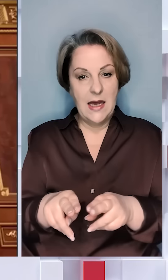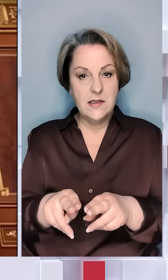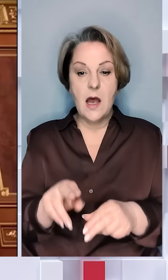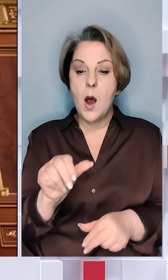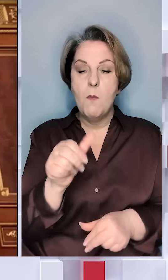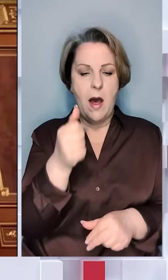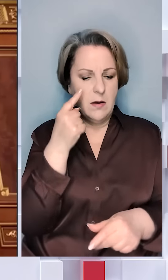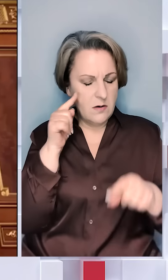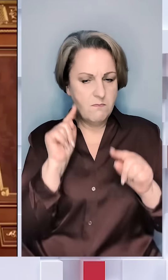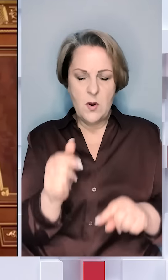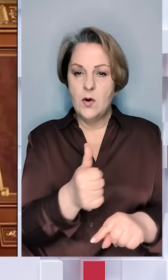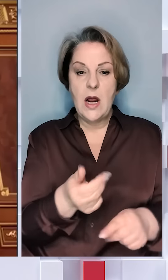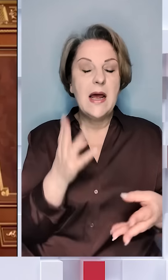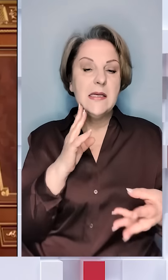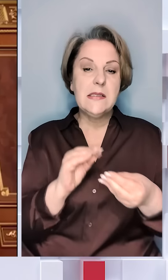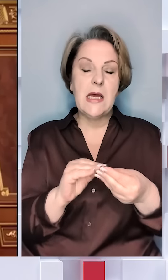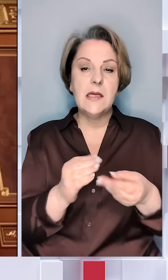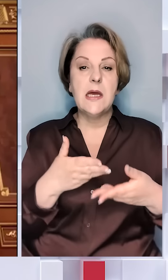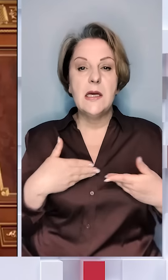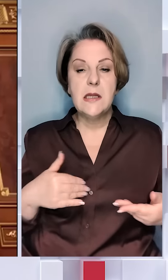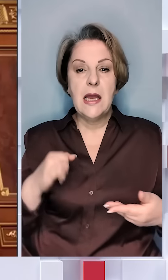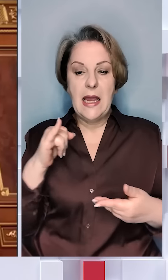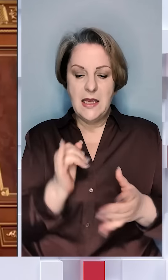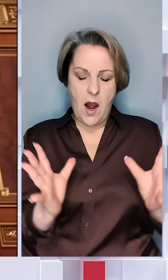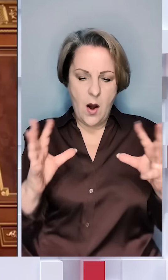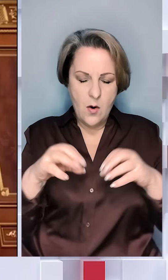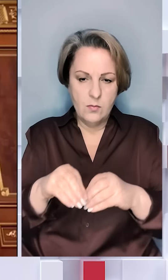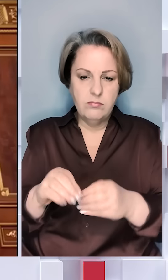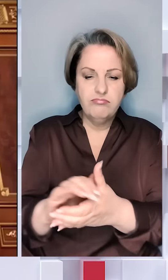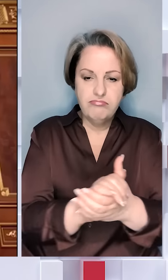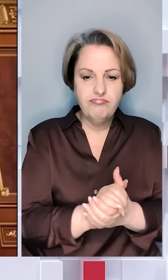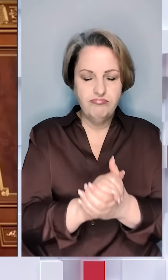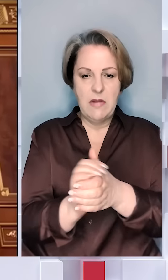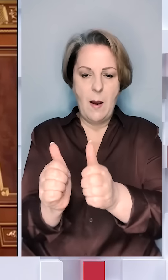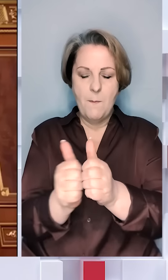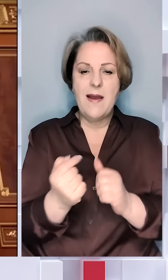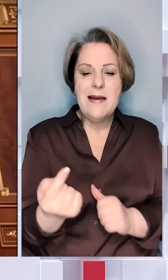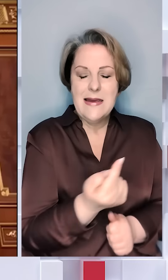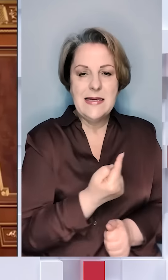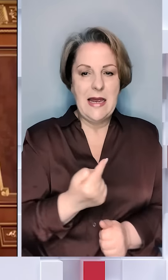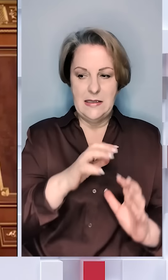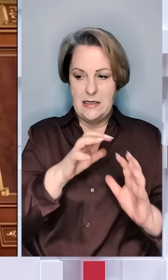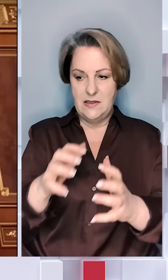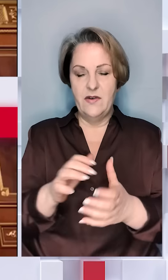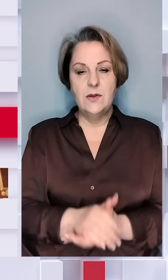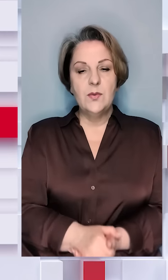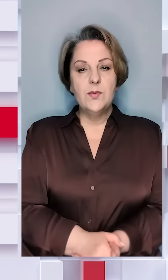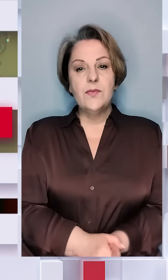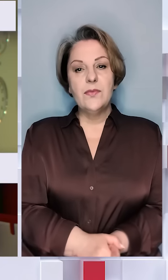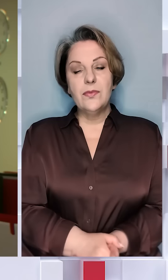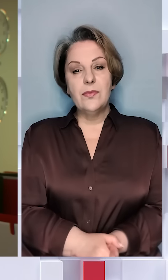само першим пріоритетом залишиться для нас і консолідація партнерів, єдність світу.